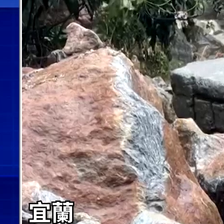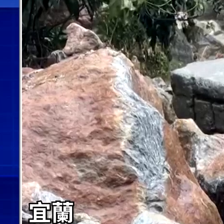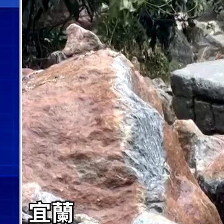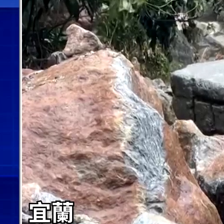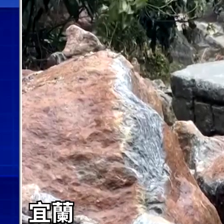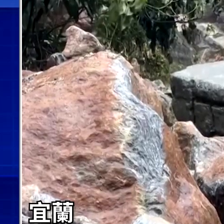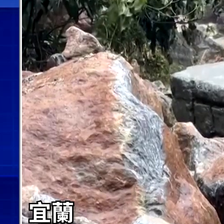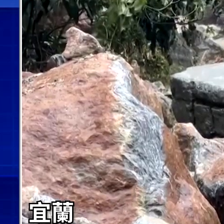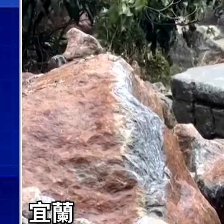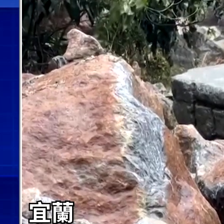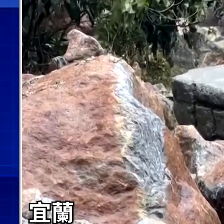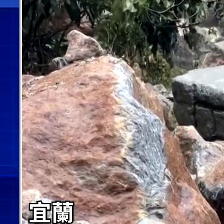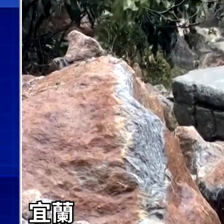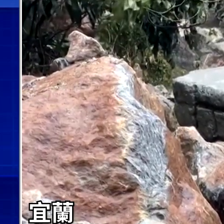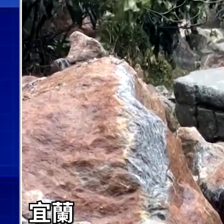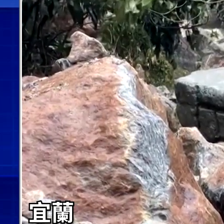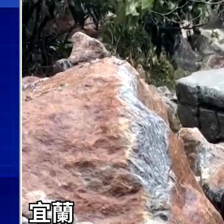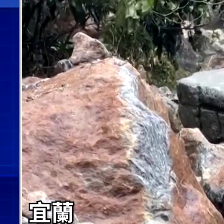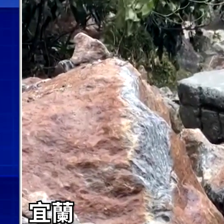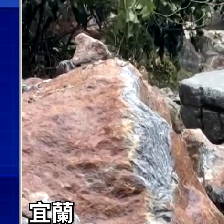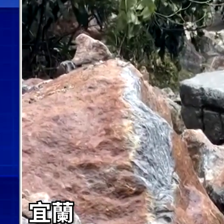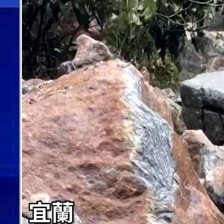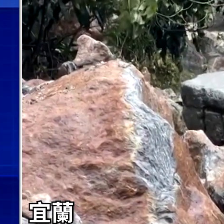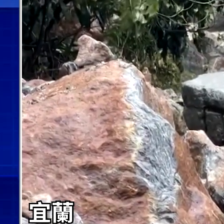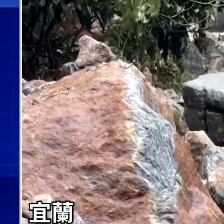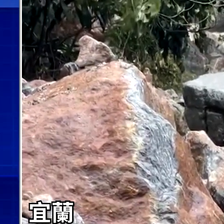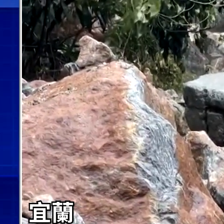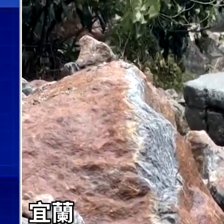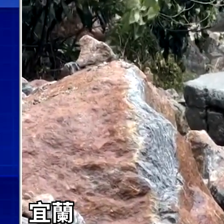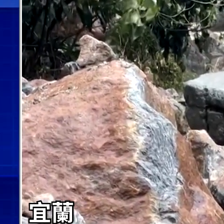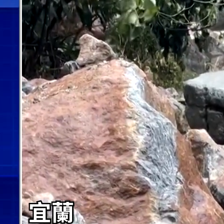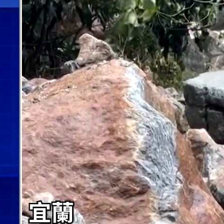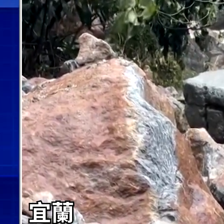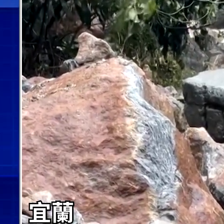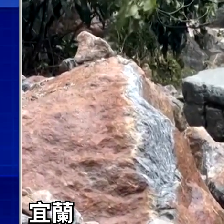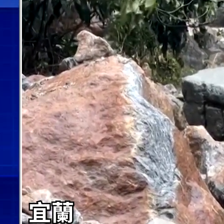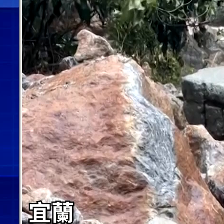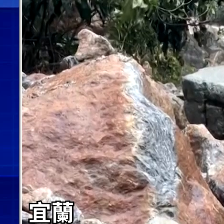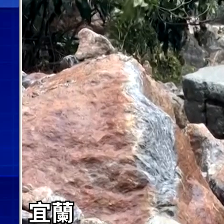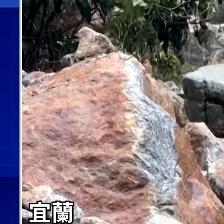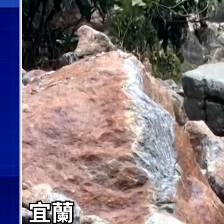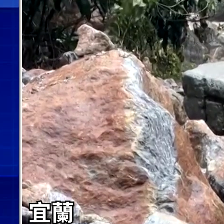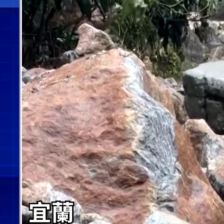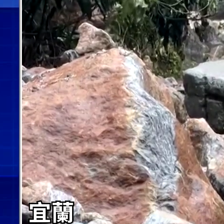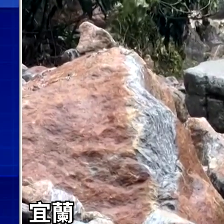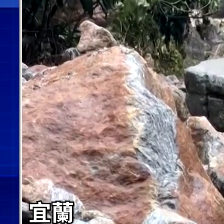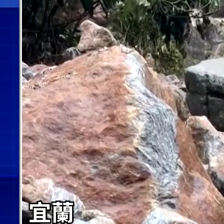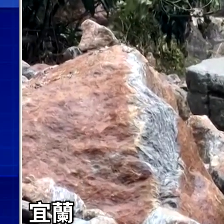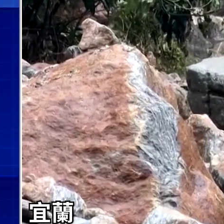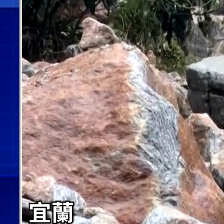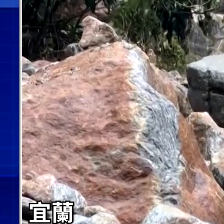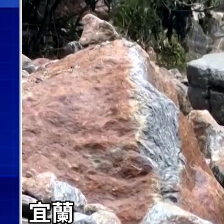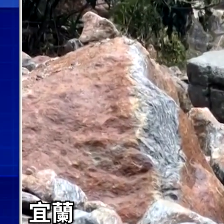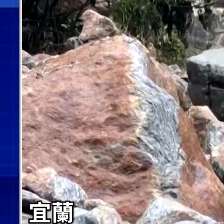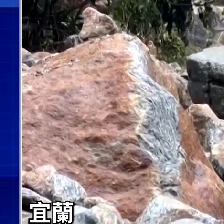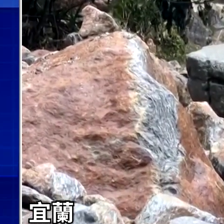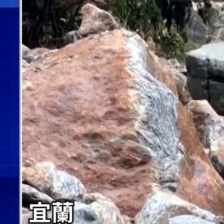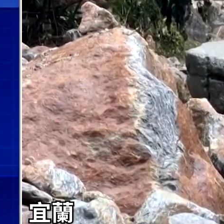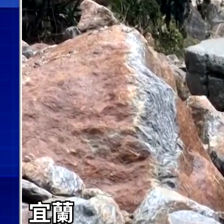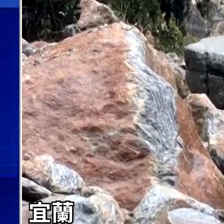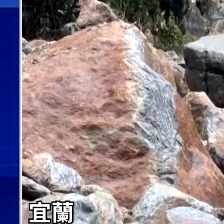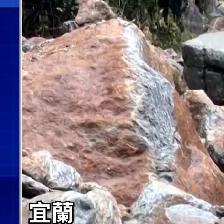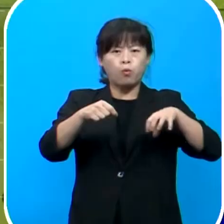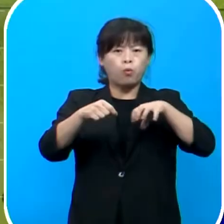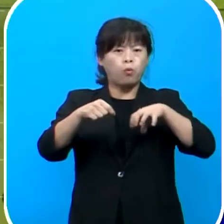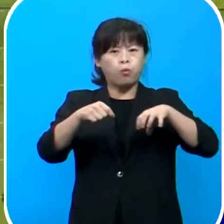针对海葵台风的最新动态，海警跟陆警的范围是否有缩小或者是扩大呢？赶快来听气象局最新